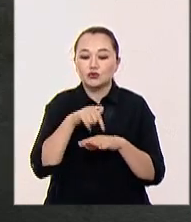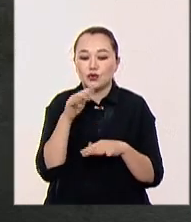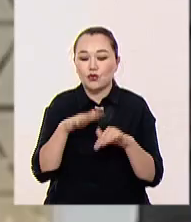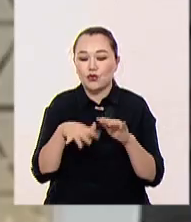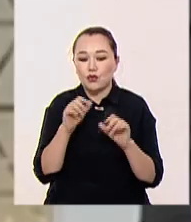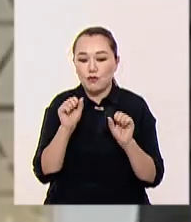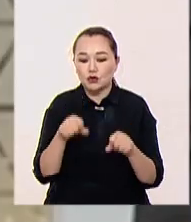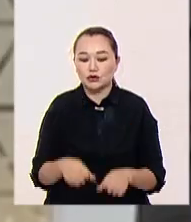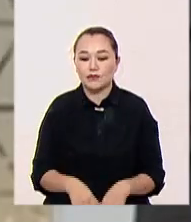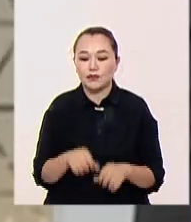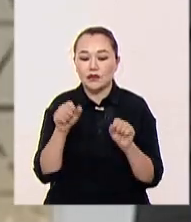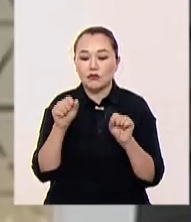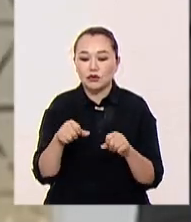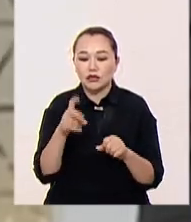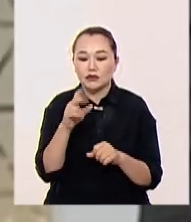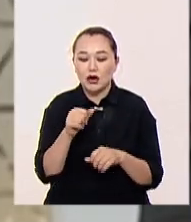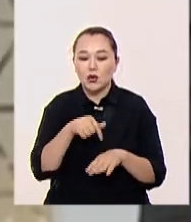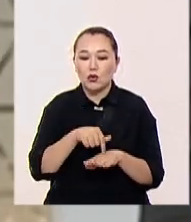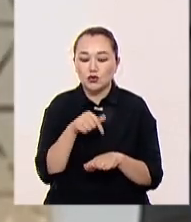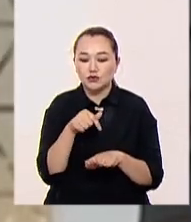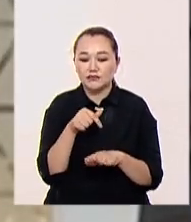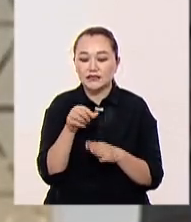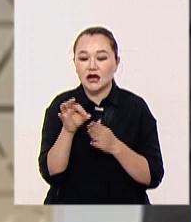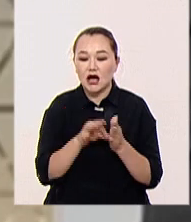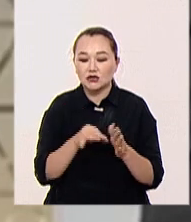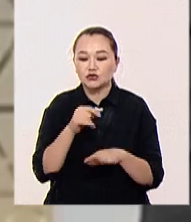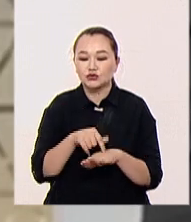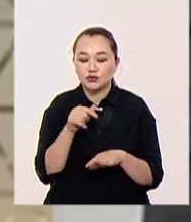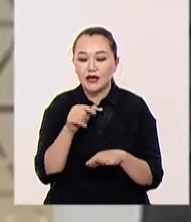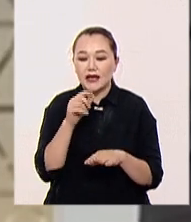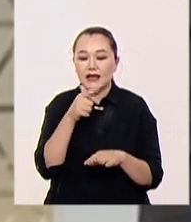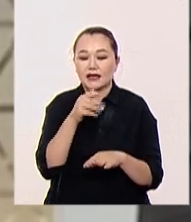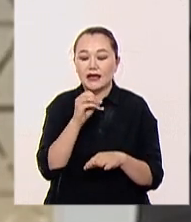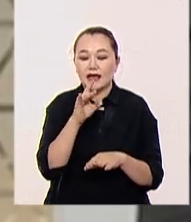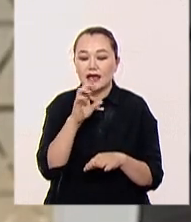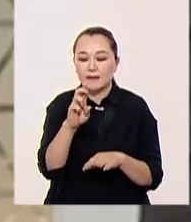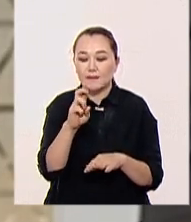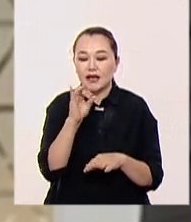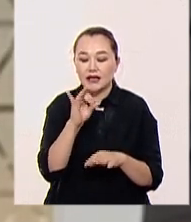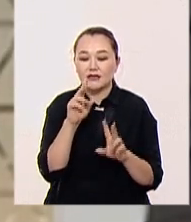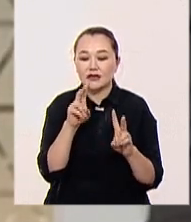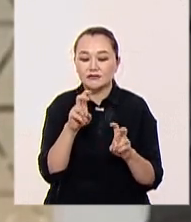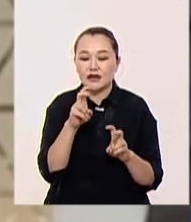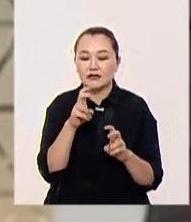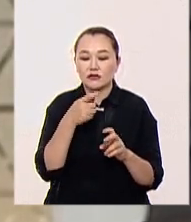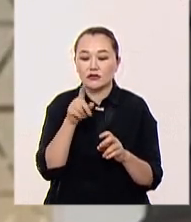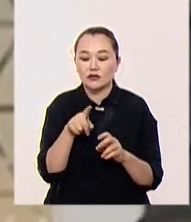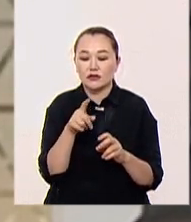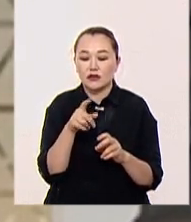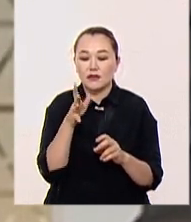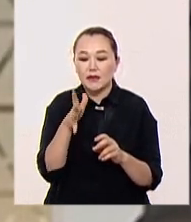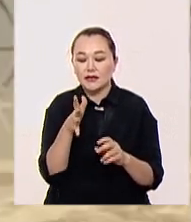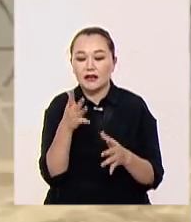рукой? Можно на ощупь посмотреть, сразу же почувствовать герб и название номинала той или